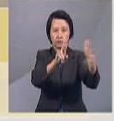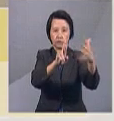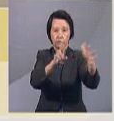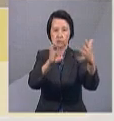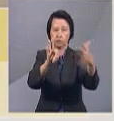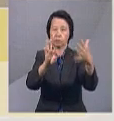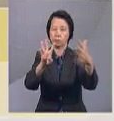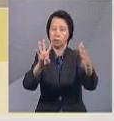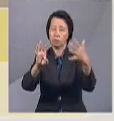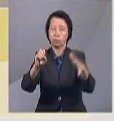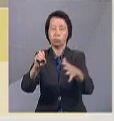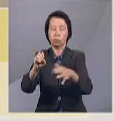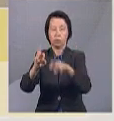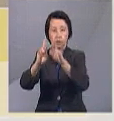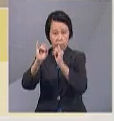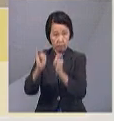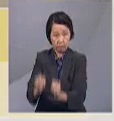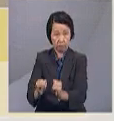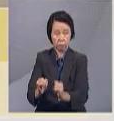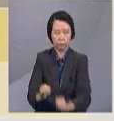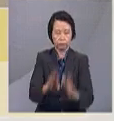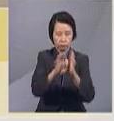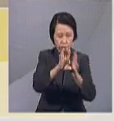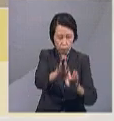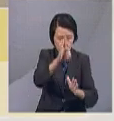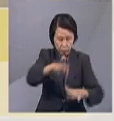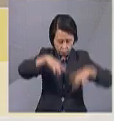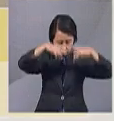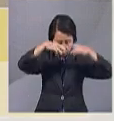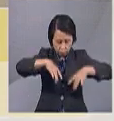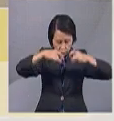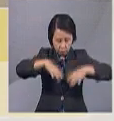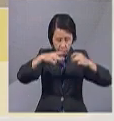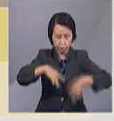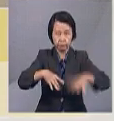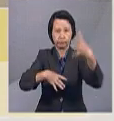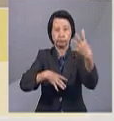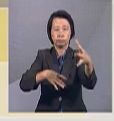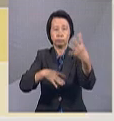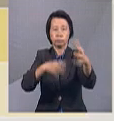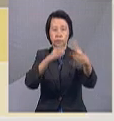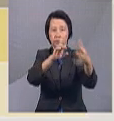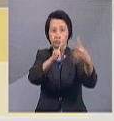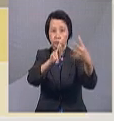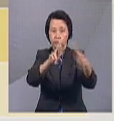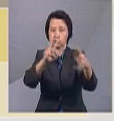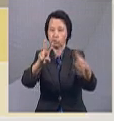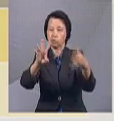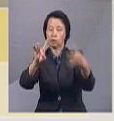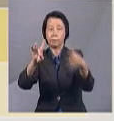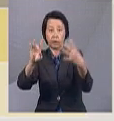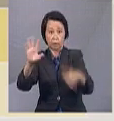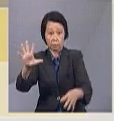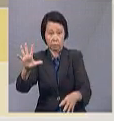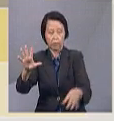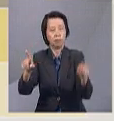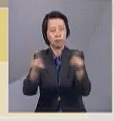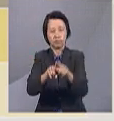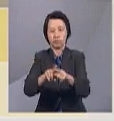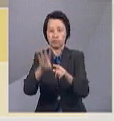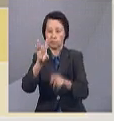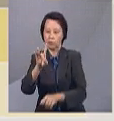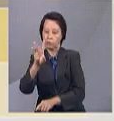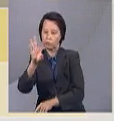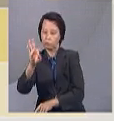15140 individu jumlah sampel yang diambil dan diuji 14.000 285 bersama dengan